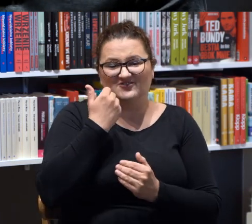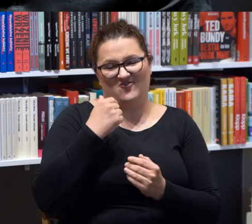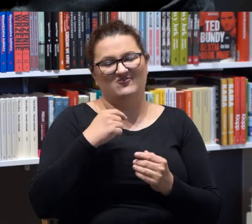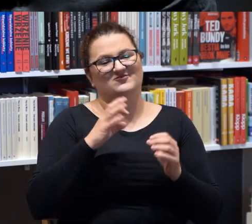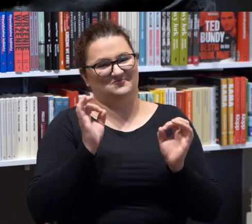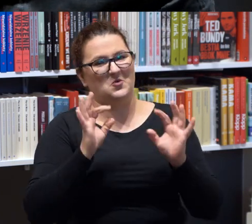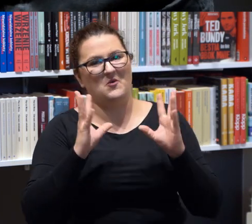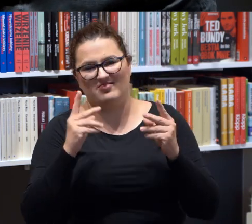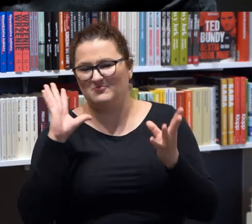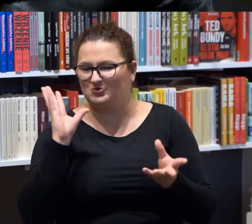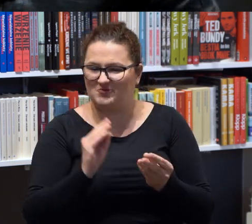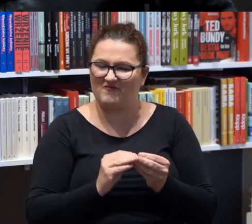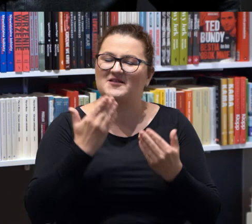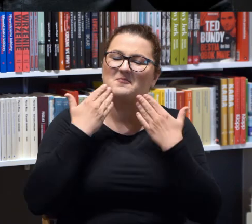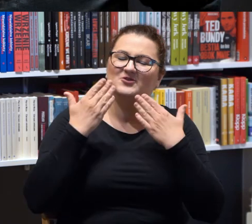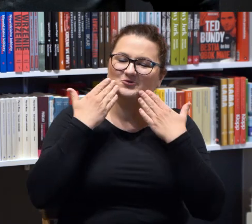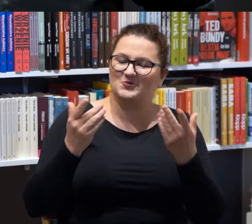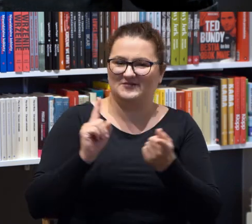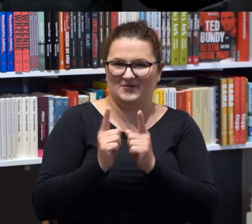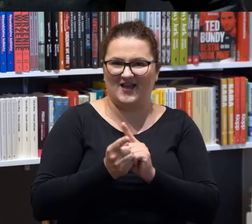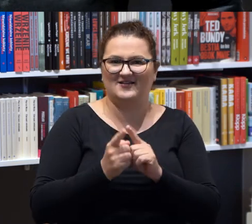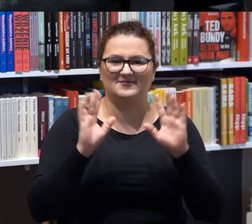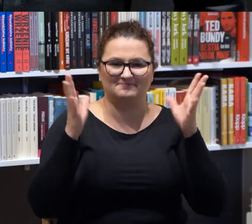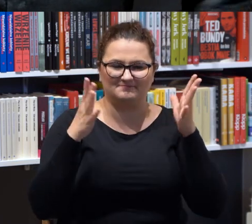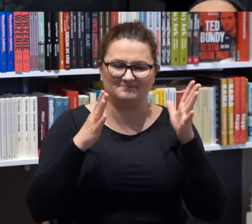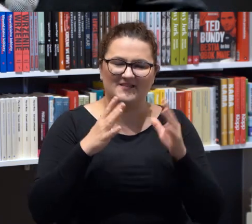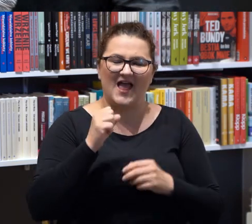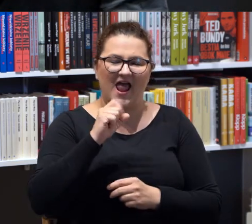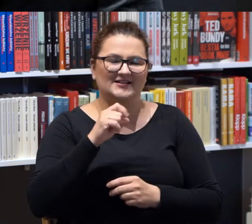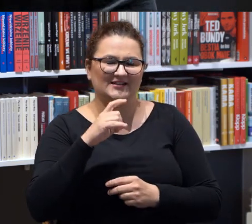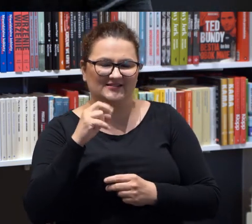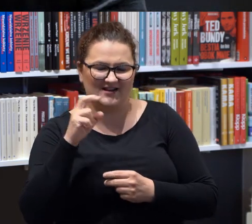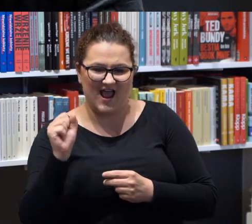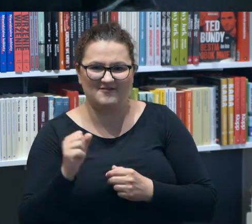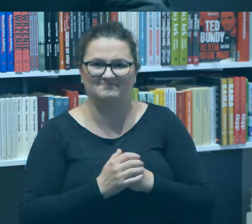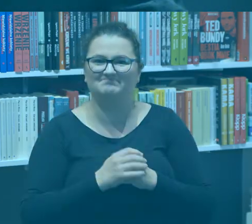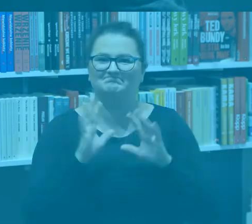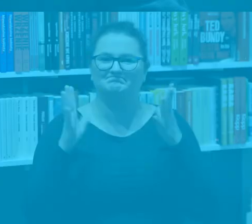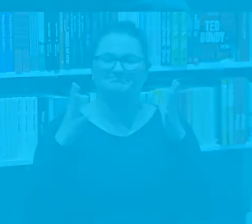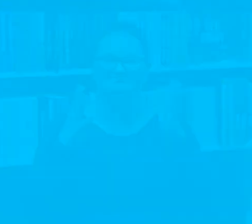spotkania. Bardzo Ci dziękuję. Dziękuję bardzo dziękuję Państwu. Państwu. Aleksandra Zbroja. Dziękuję.